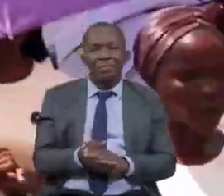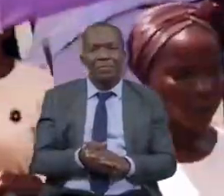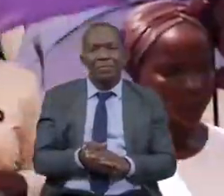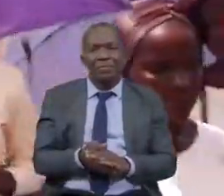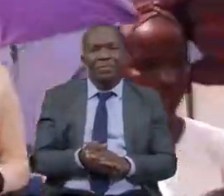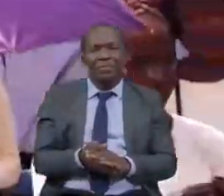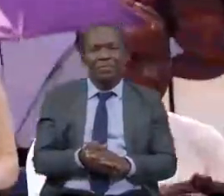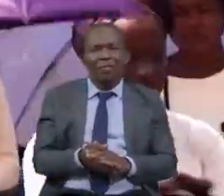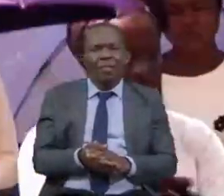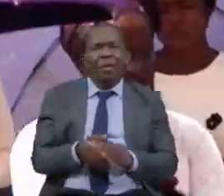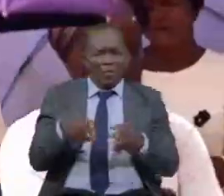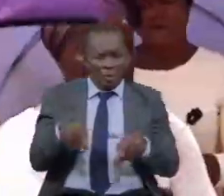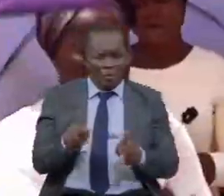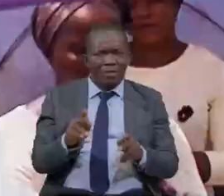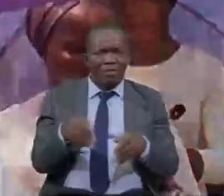L'autorisation.